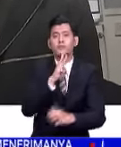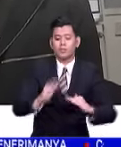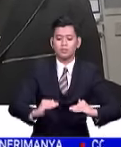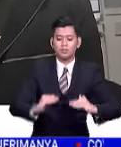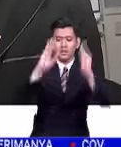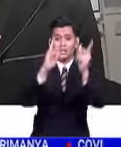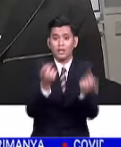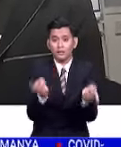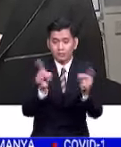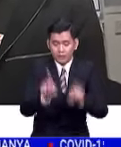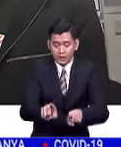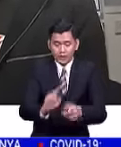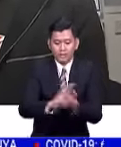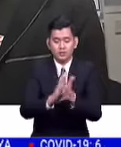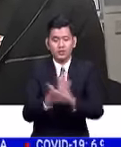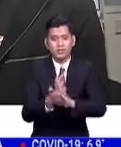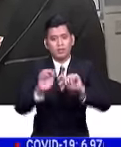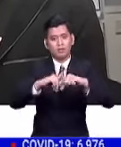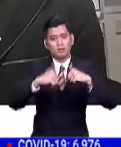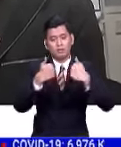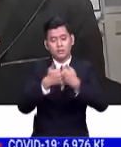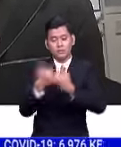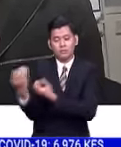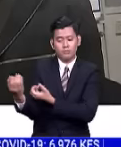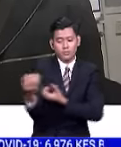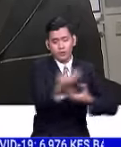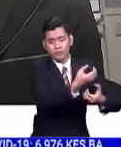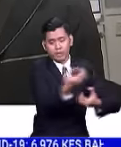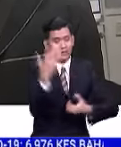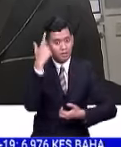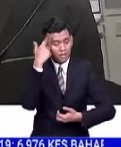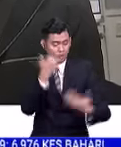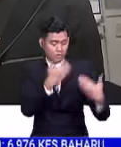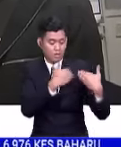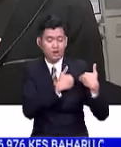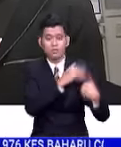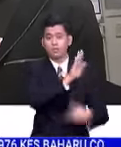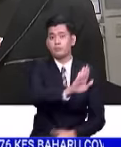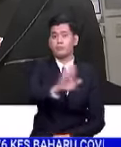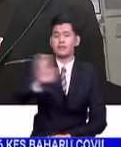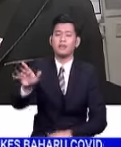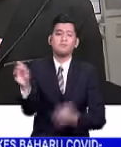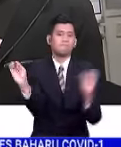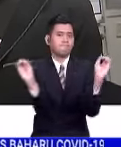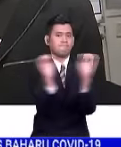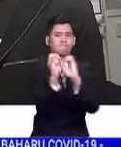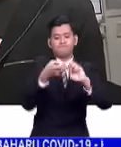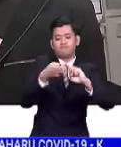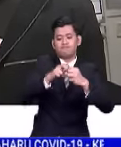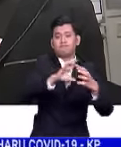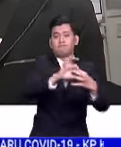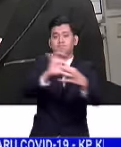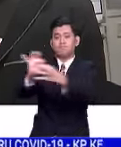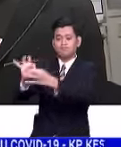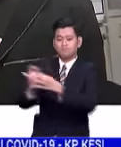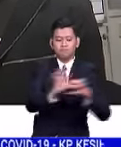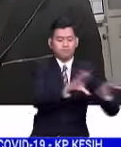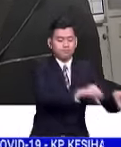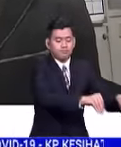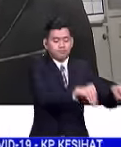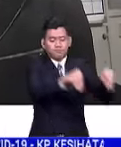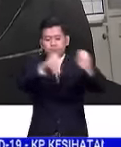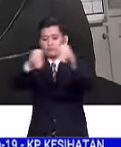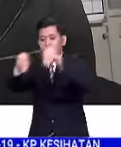juga agensi lain, mereka sudah tahu tugas masing-masing dan tiada masalah untuk bekerjasama untuk memindahkan mangsa